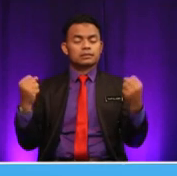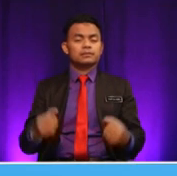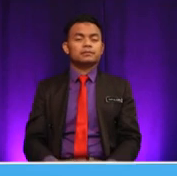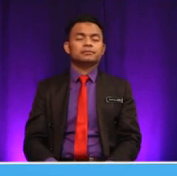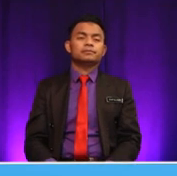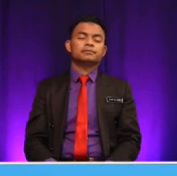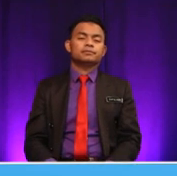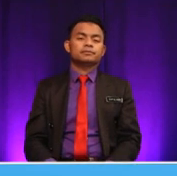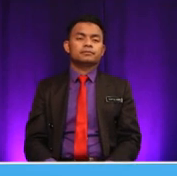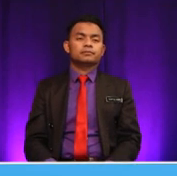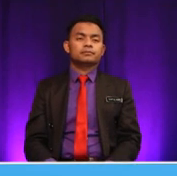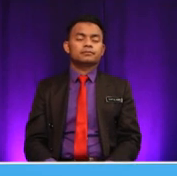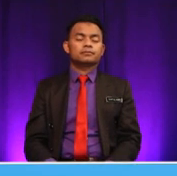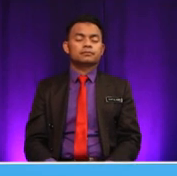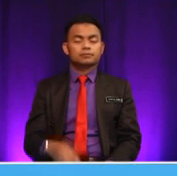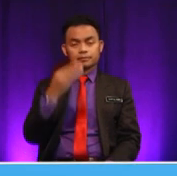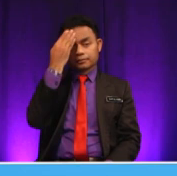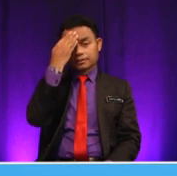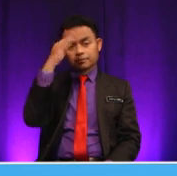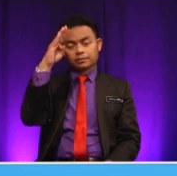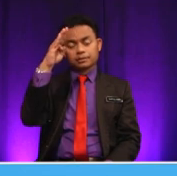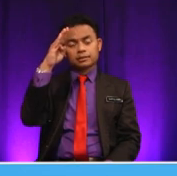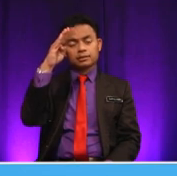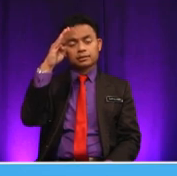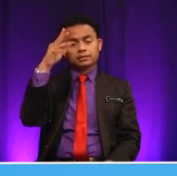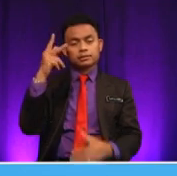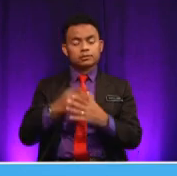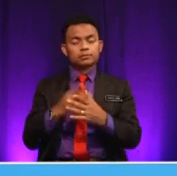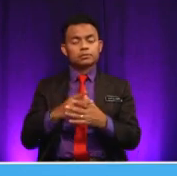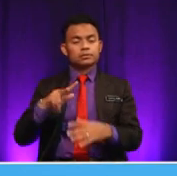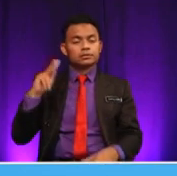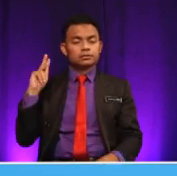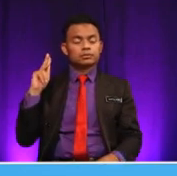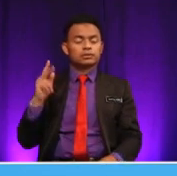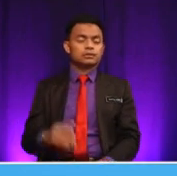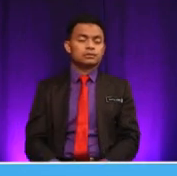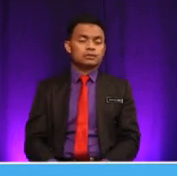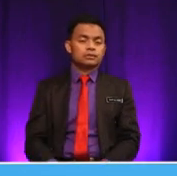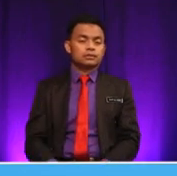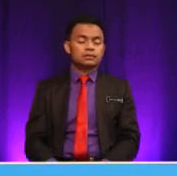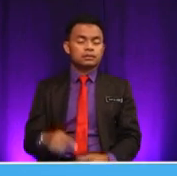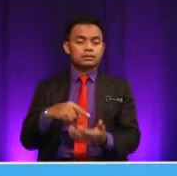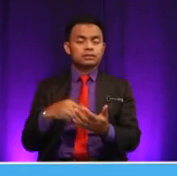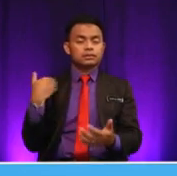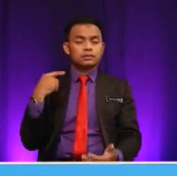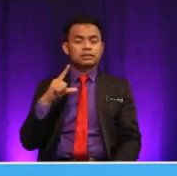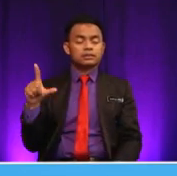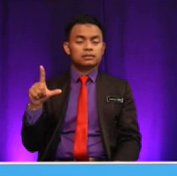Oke bagi komponen kuasa bagi komponen kuasa komponen ini adalah provider